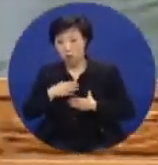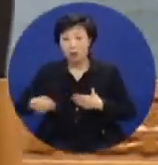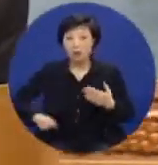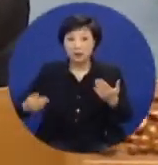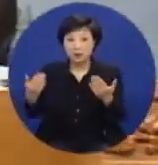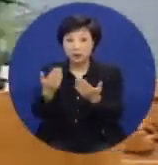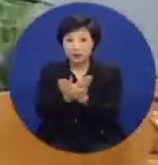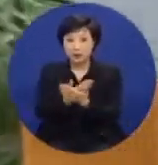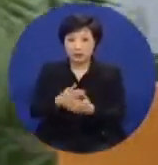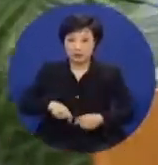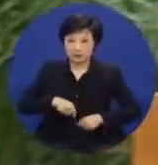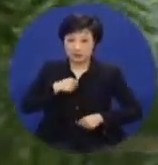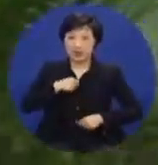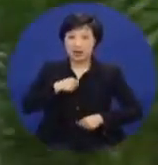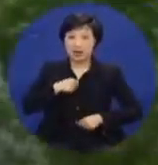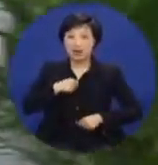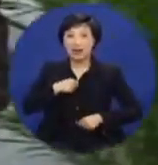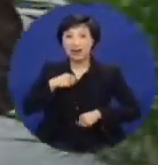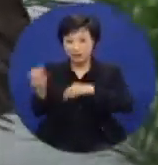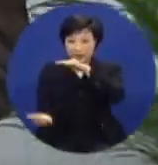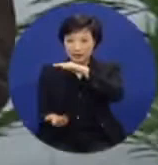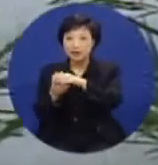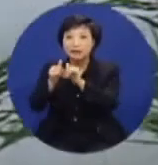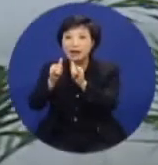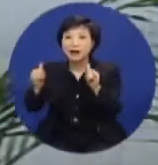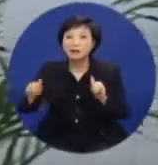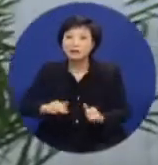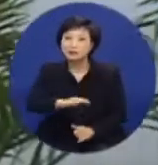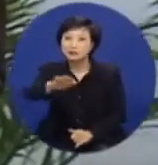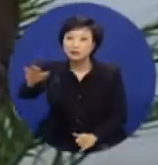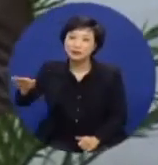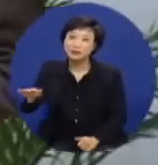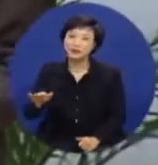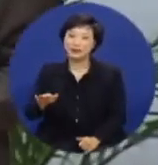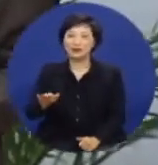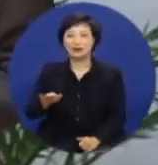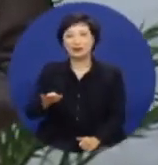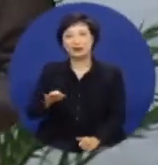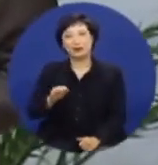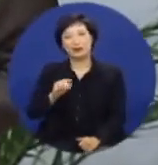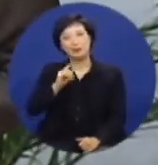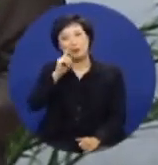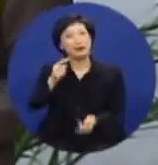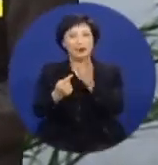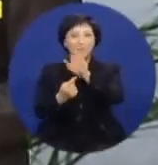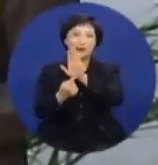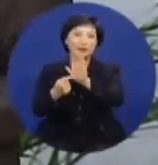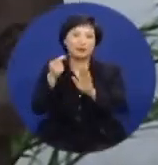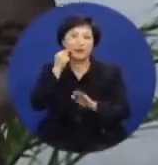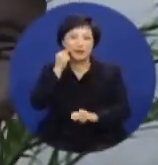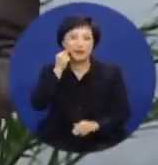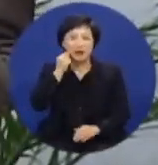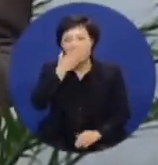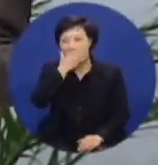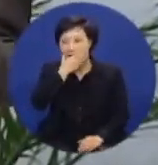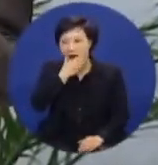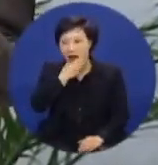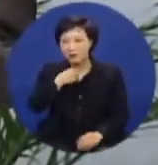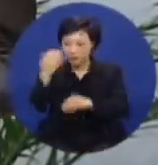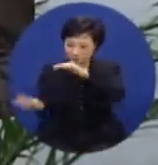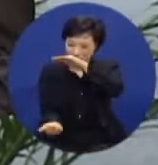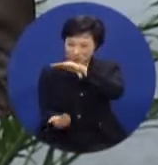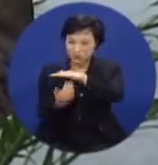하여 의외의 잃은 사람은 우리 이 부부형 어 놓을 수는 행복한